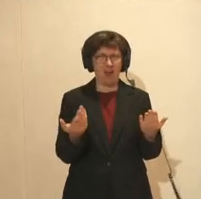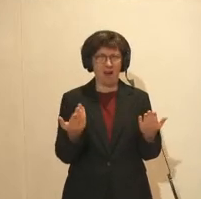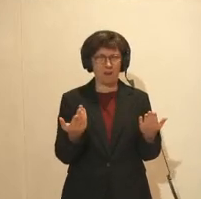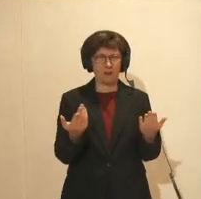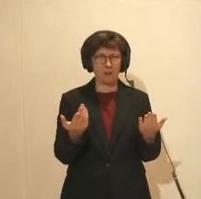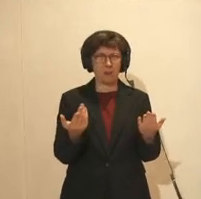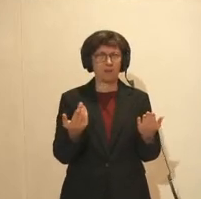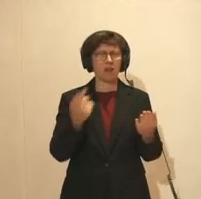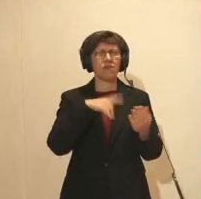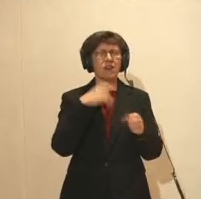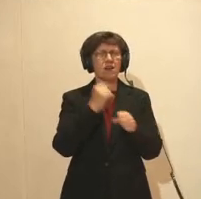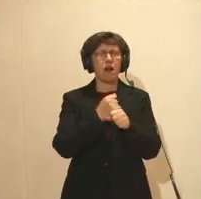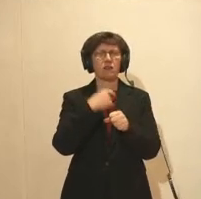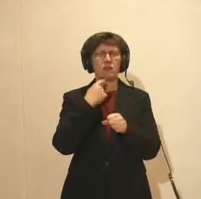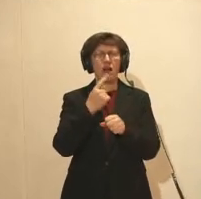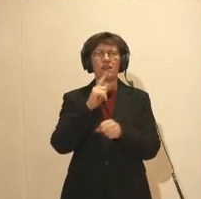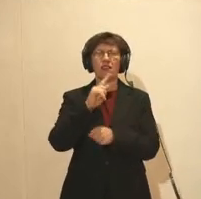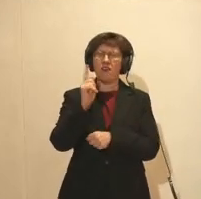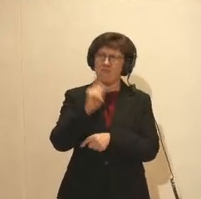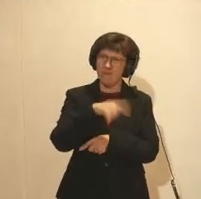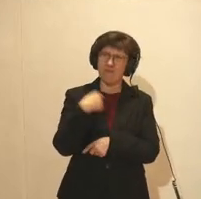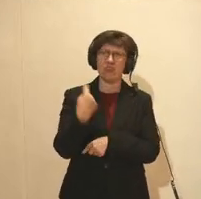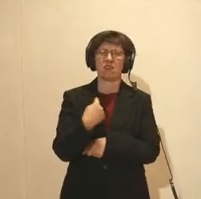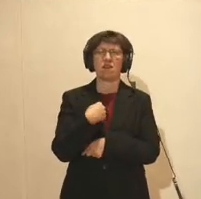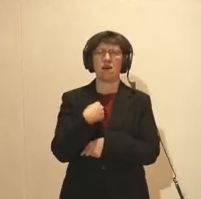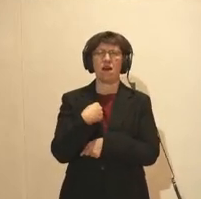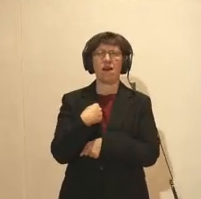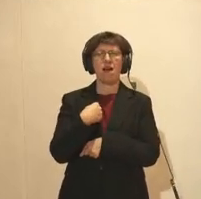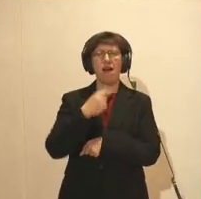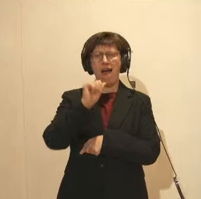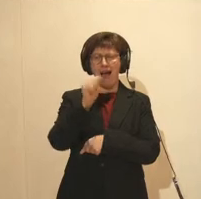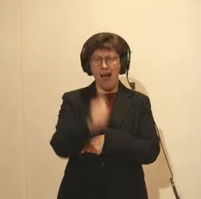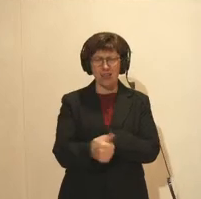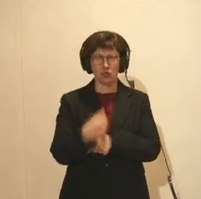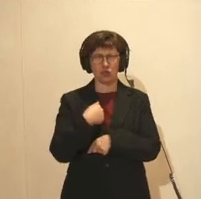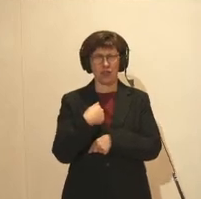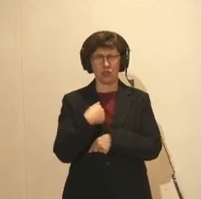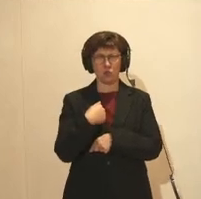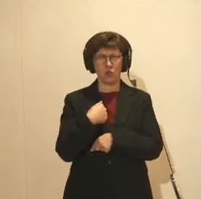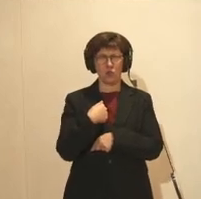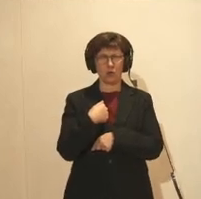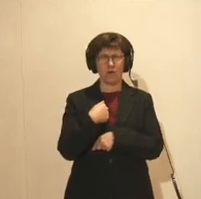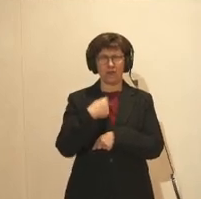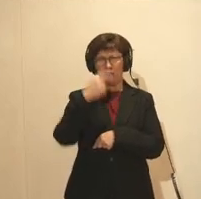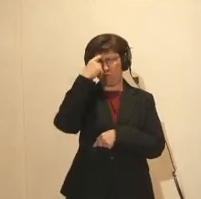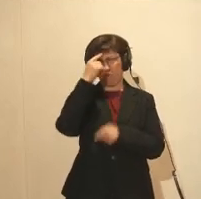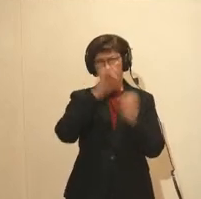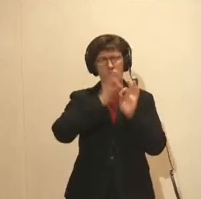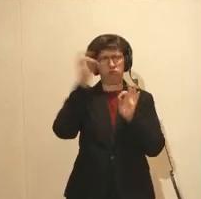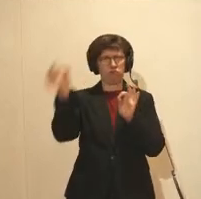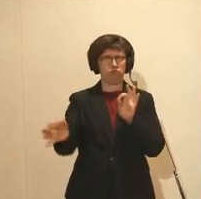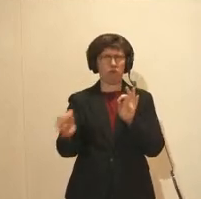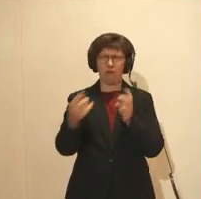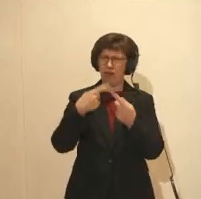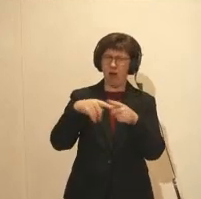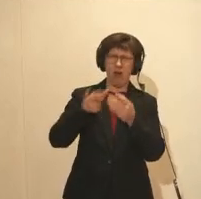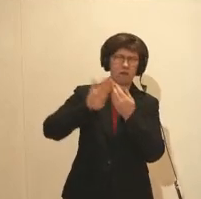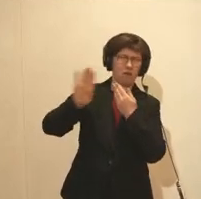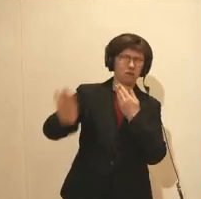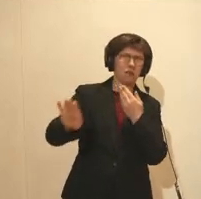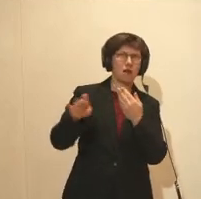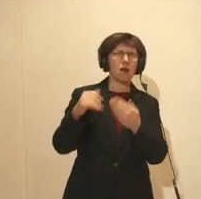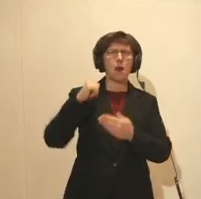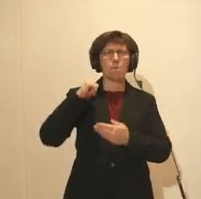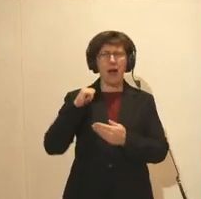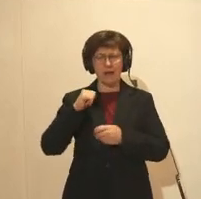sagen wir haben einen schritt wird was der beiträge